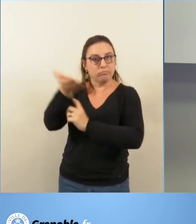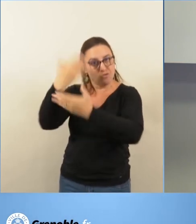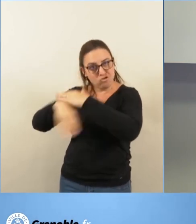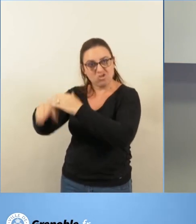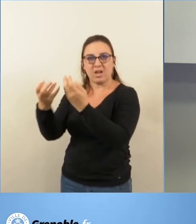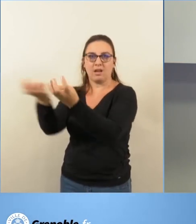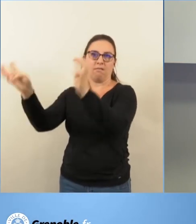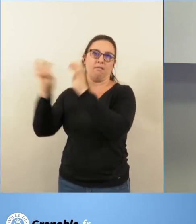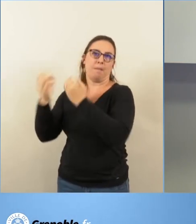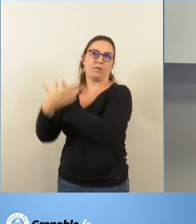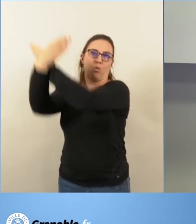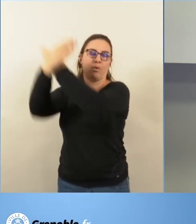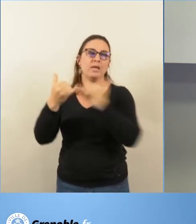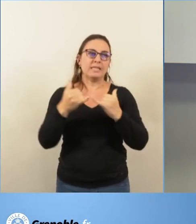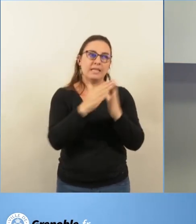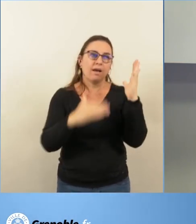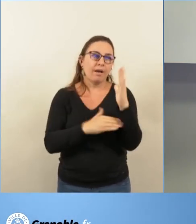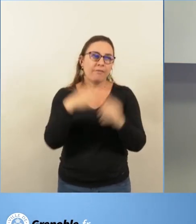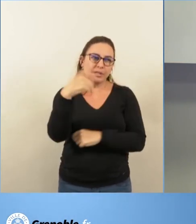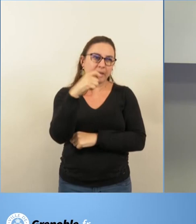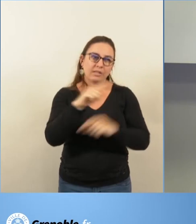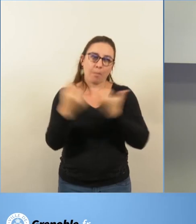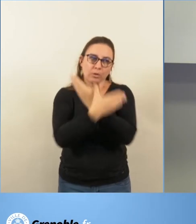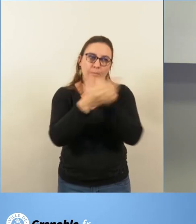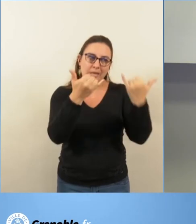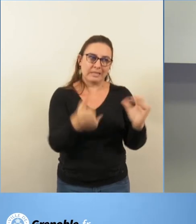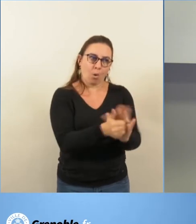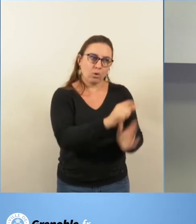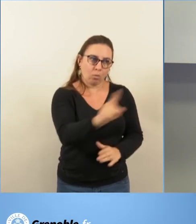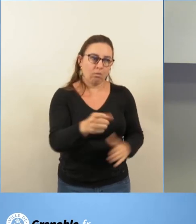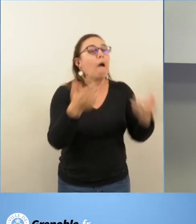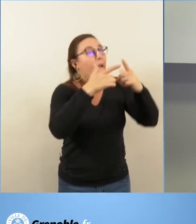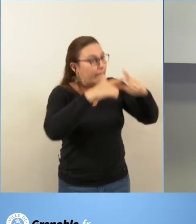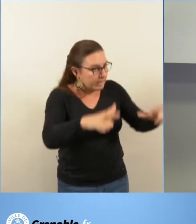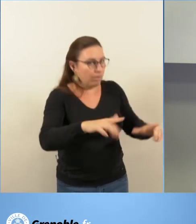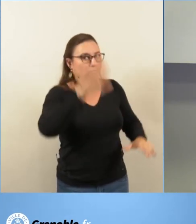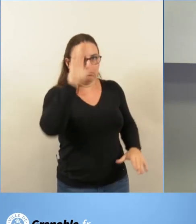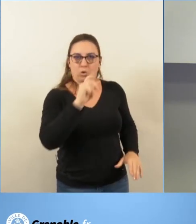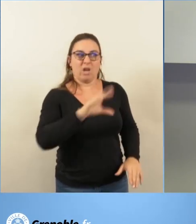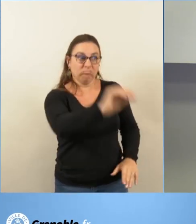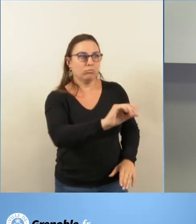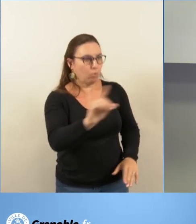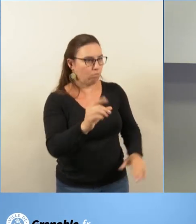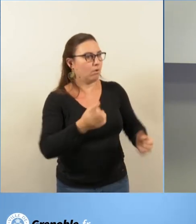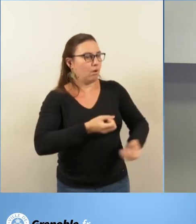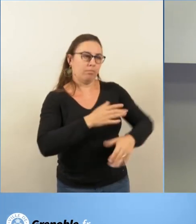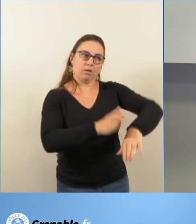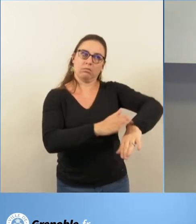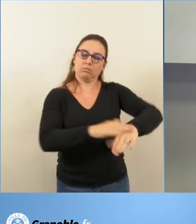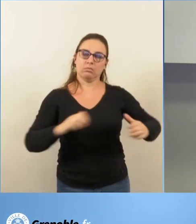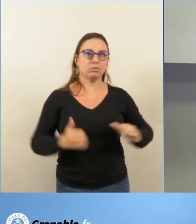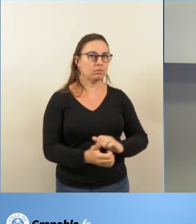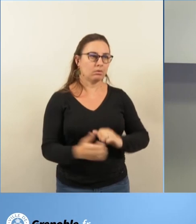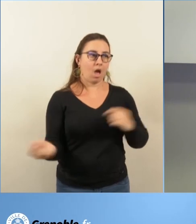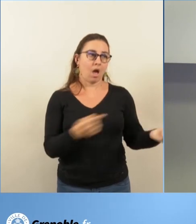métropolitain vous n'êtes pas ici en tant que vice-président la culture de la métropole je vous laisse le libre vous avez le droit de prendre la parole donc je vais pas vous en priver mais si vous faites ici